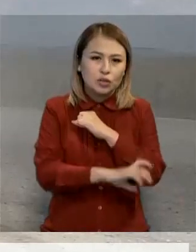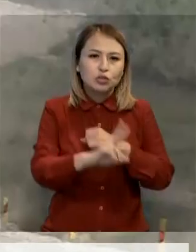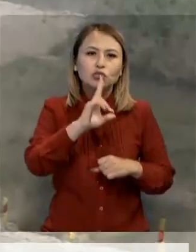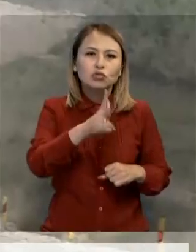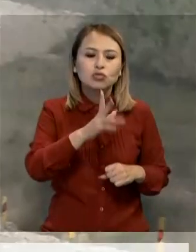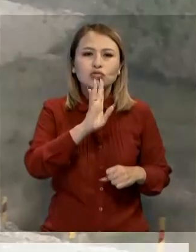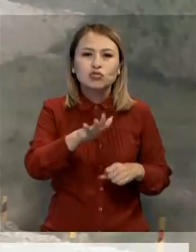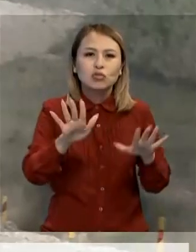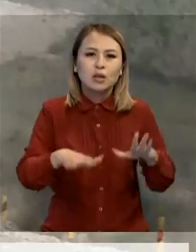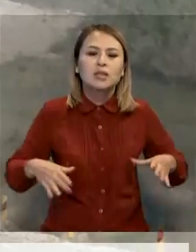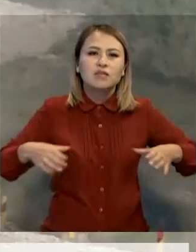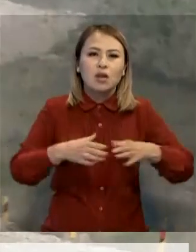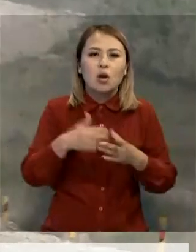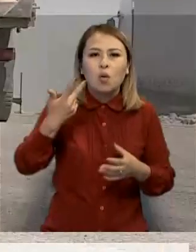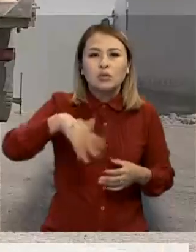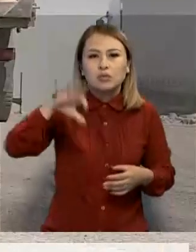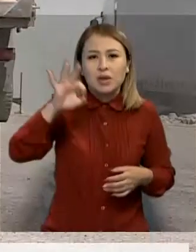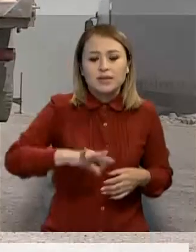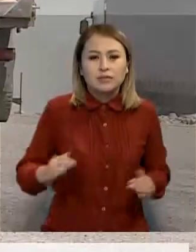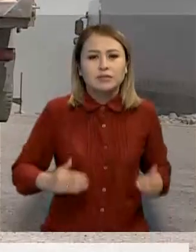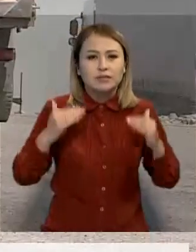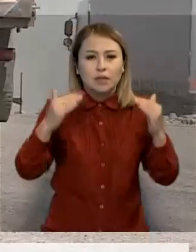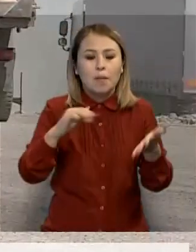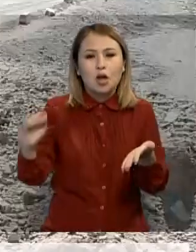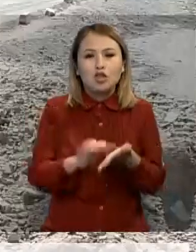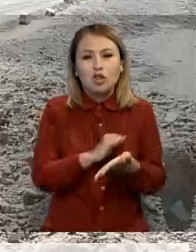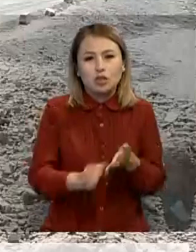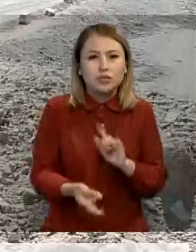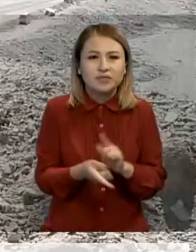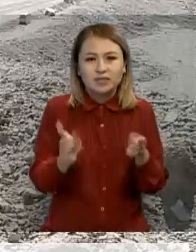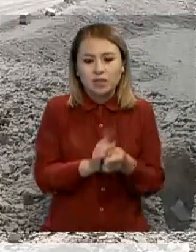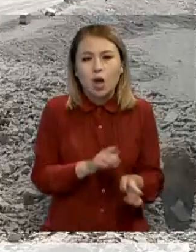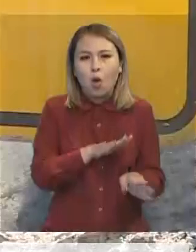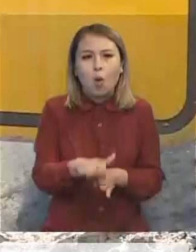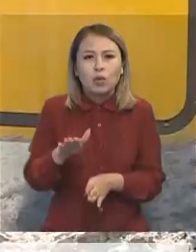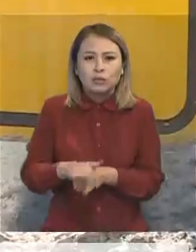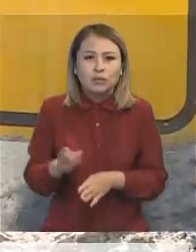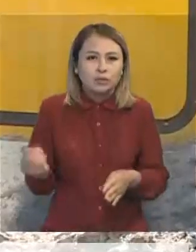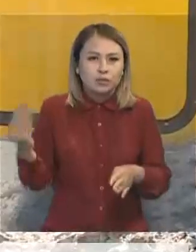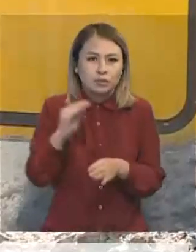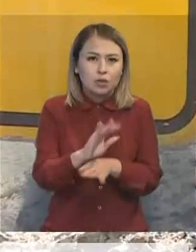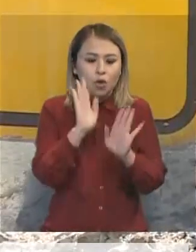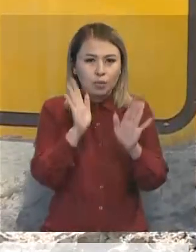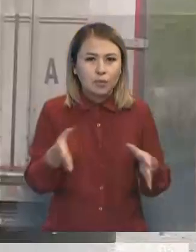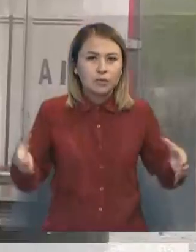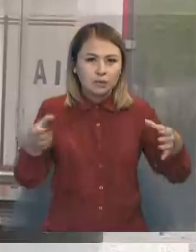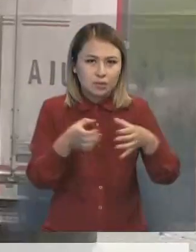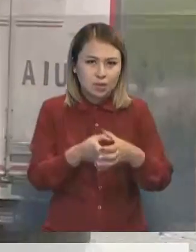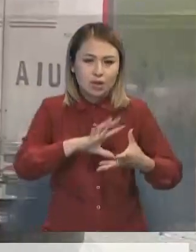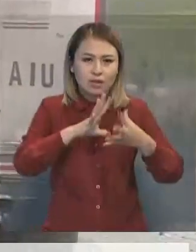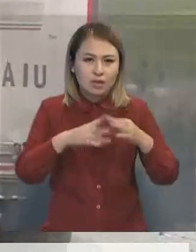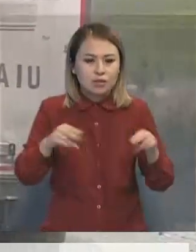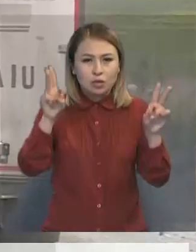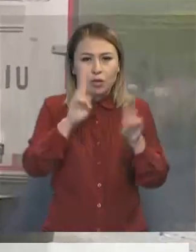құрылыс материалдарының құны 30% өскен. Соған орай құжатқа түзетулер енгізіліп, қосымша қаражат бөлінетін болды. Ал бұған дейін жұмысына жауапсыз